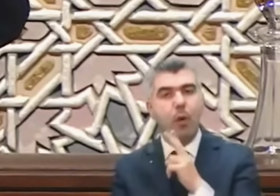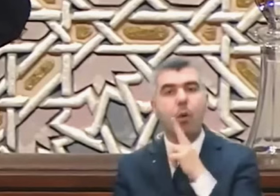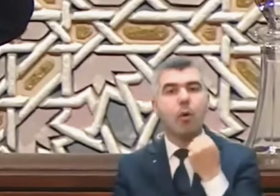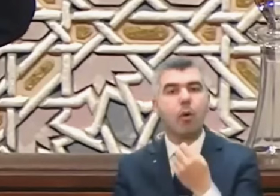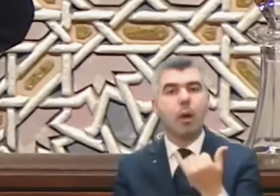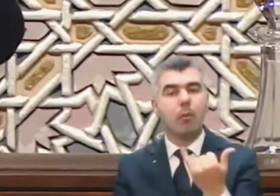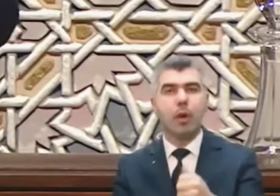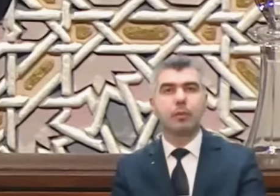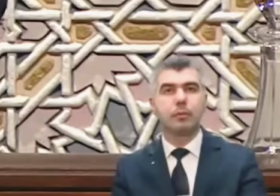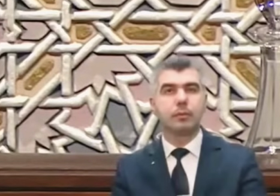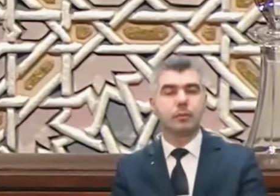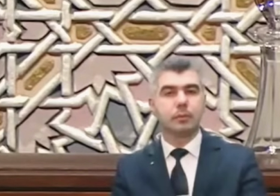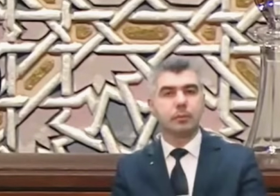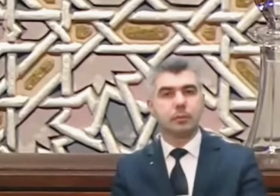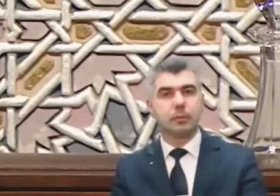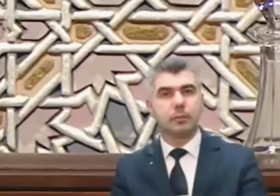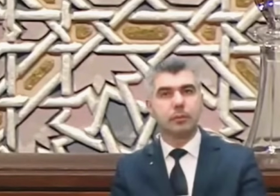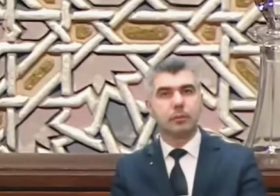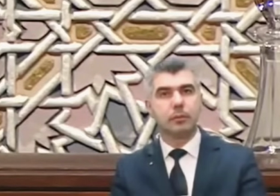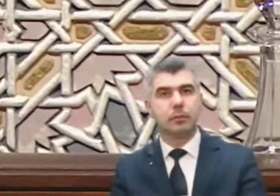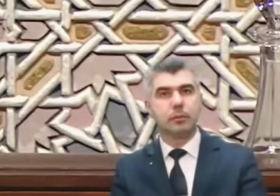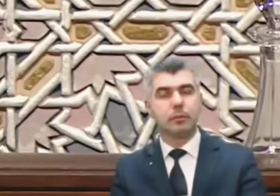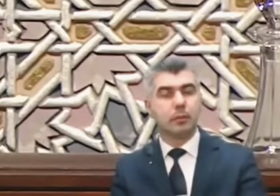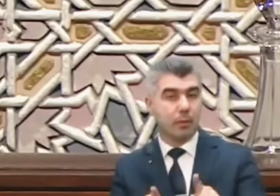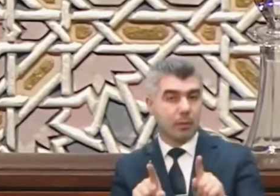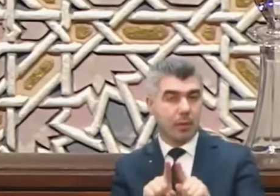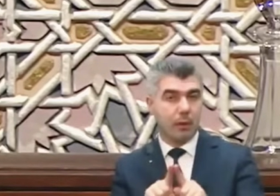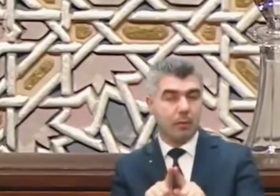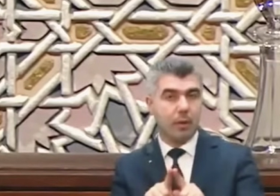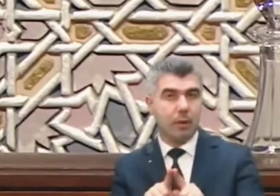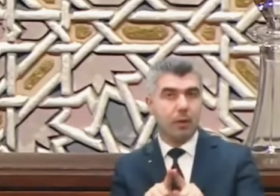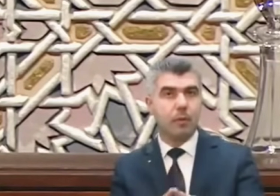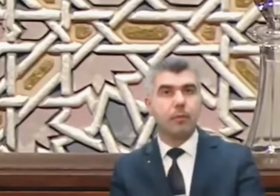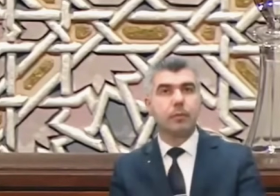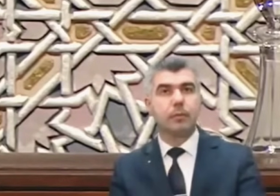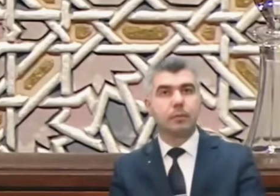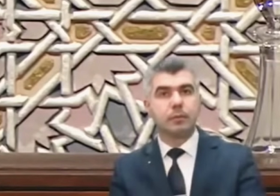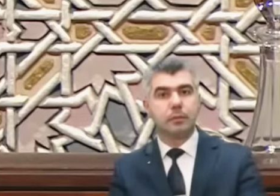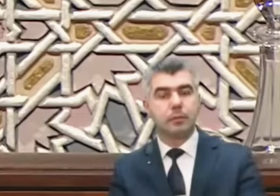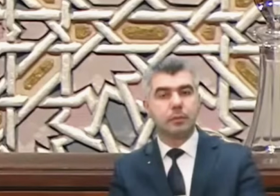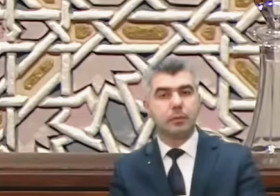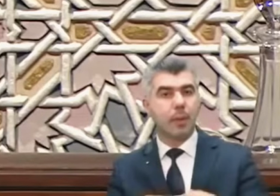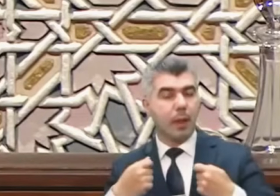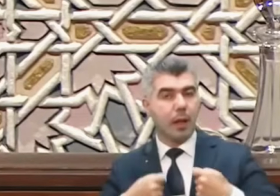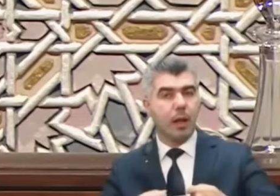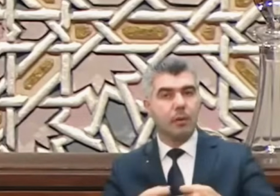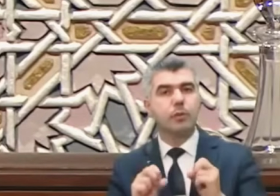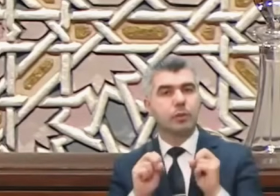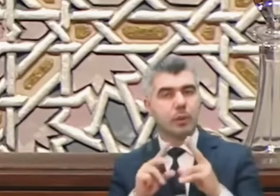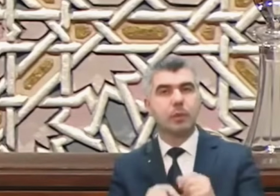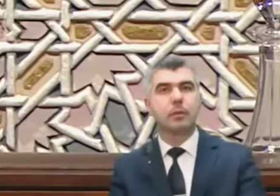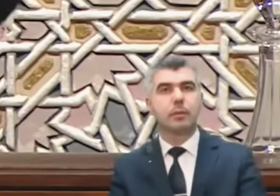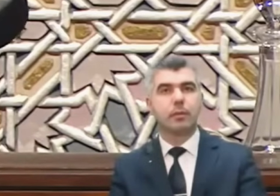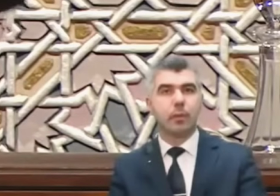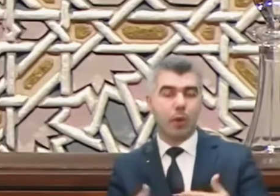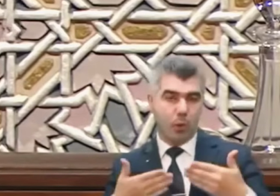المؤسسه. اذا هذه القضيه ما ولاتش. طلب السيد الرئيس مقبول، قال لك